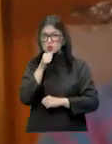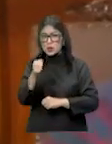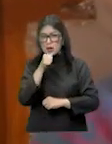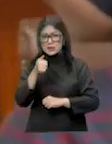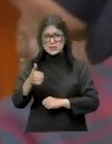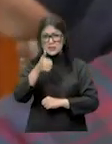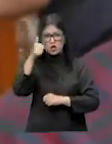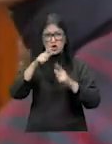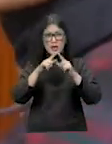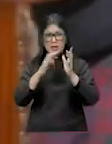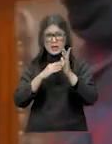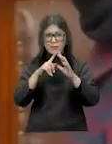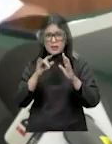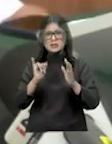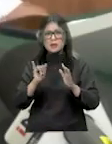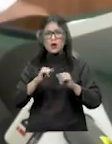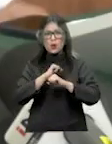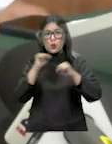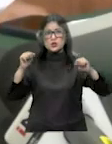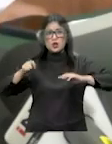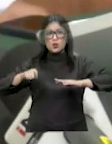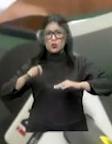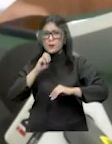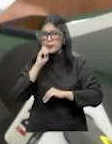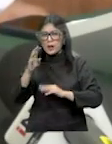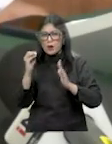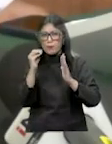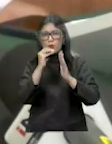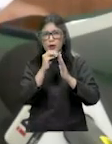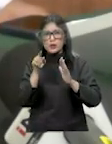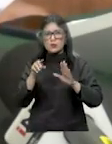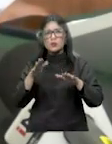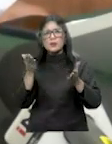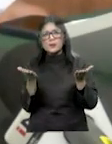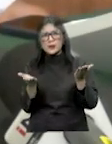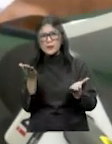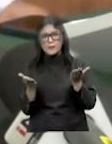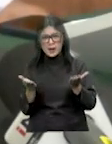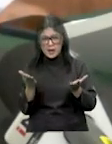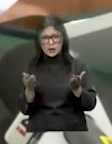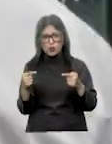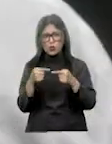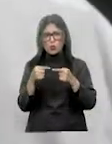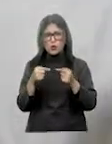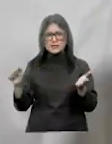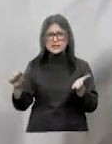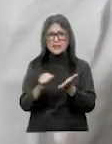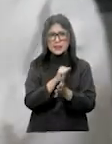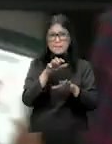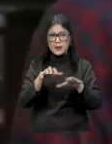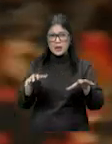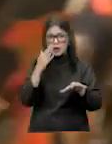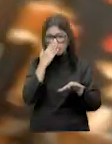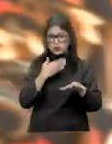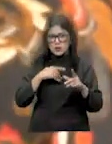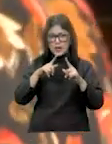senior Aiman Wicaksono dan kuasa hukumnya menyampaikan beberapa poin sebagai bahan pertimbangan, terutama terkait penyitaan barang milik